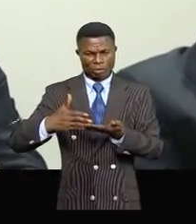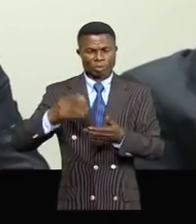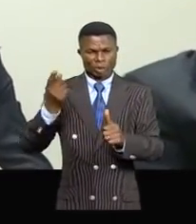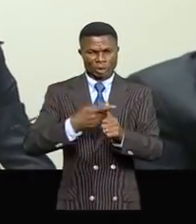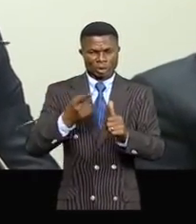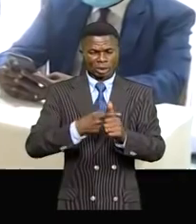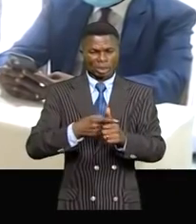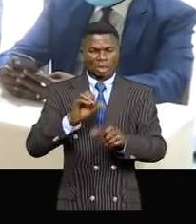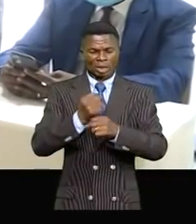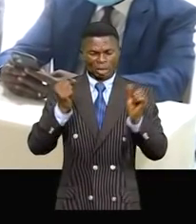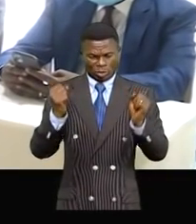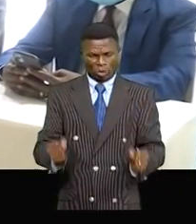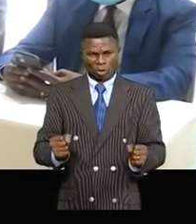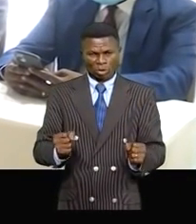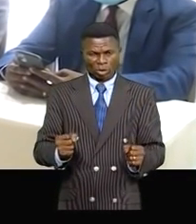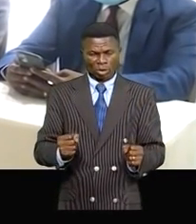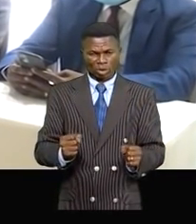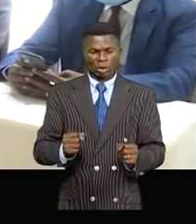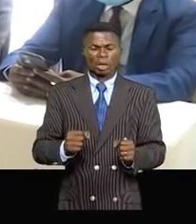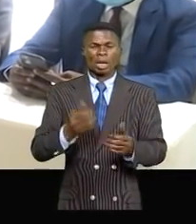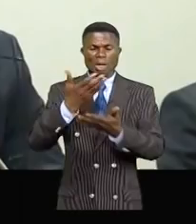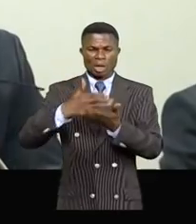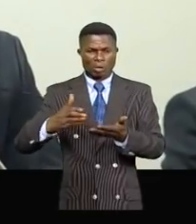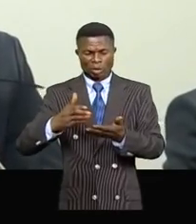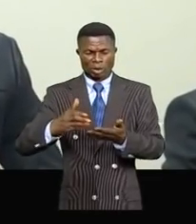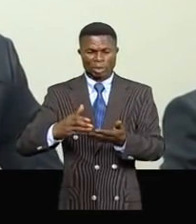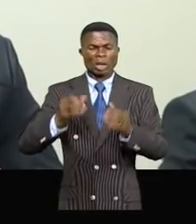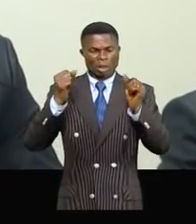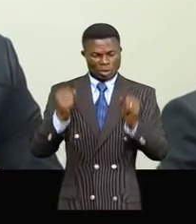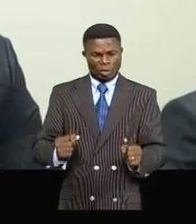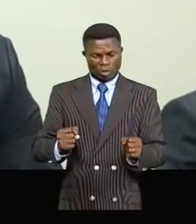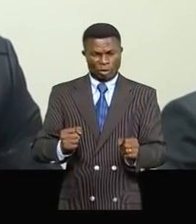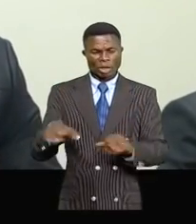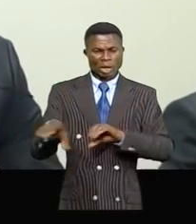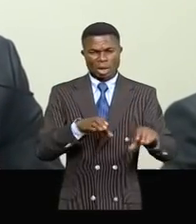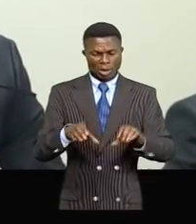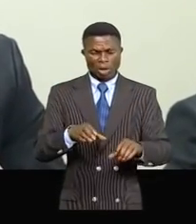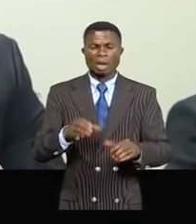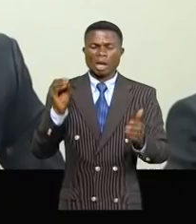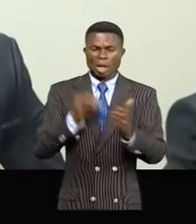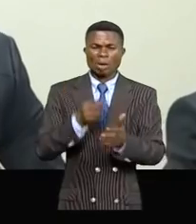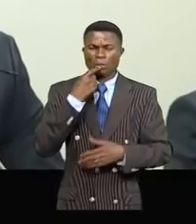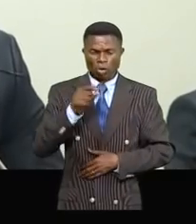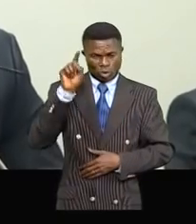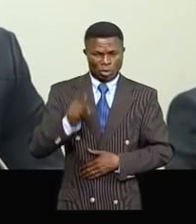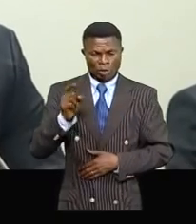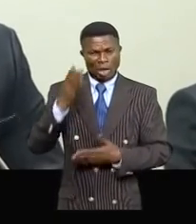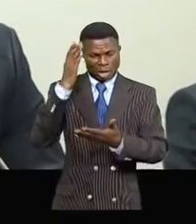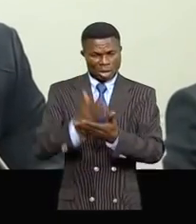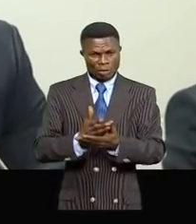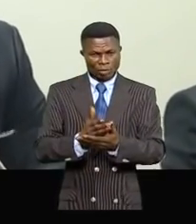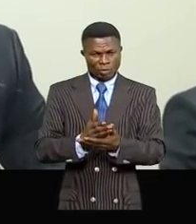d'abord stabiliser. Et pendant la phase de la stabilisation, je le répète, nous devions mettre fin à